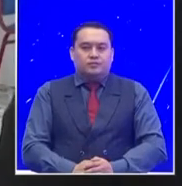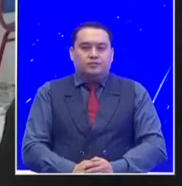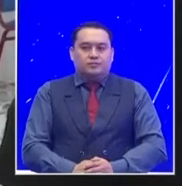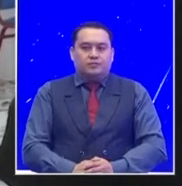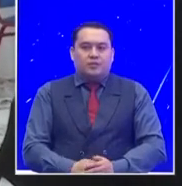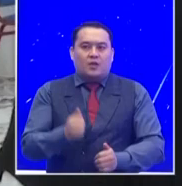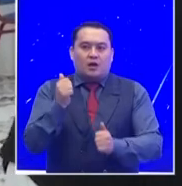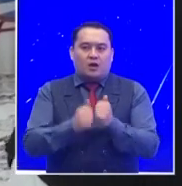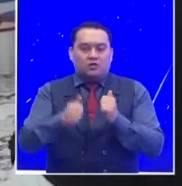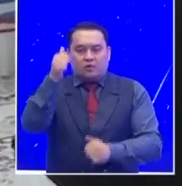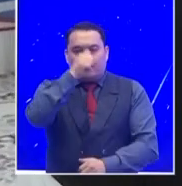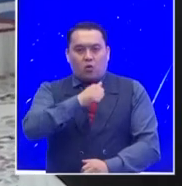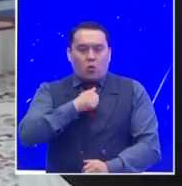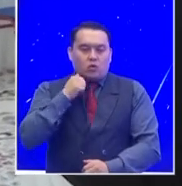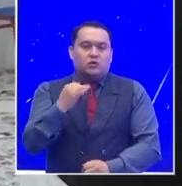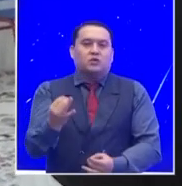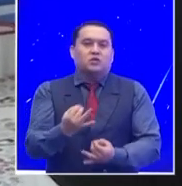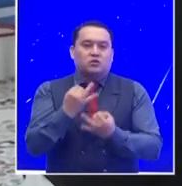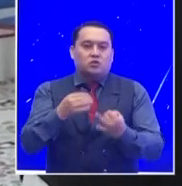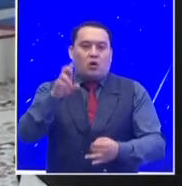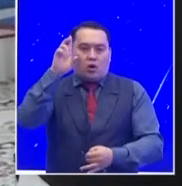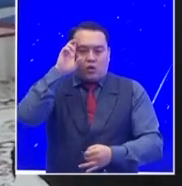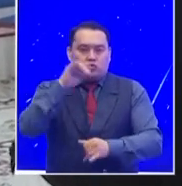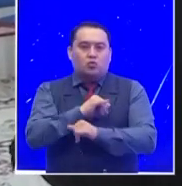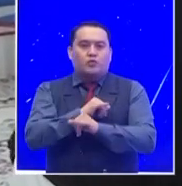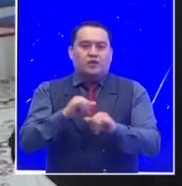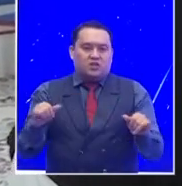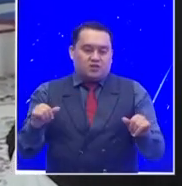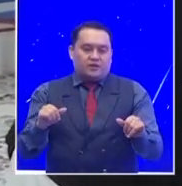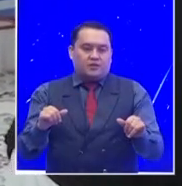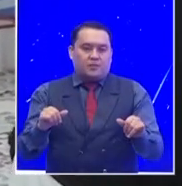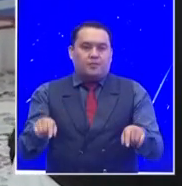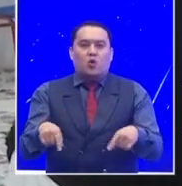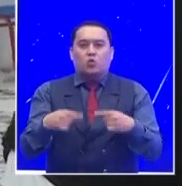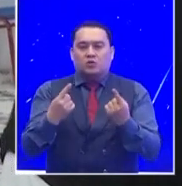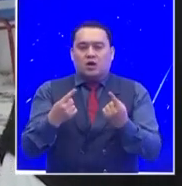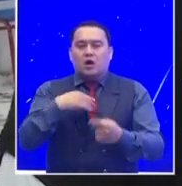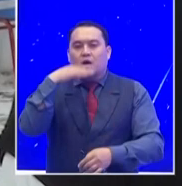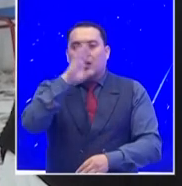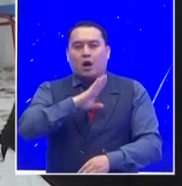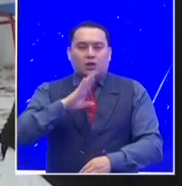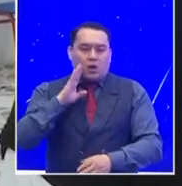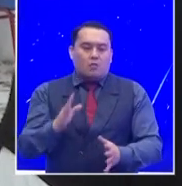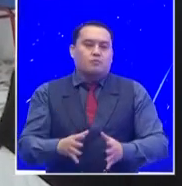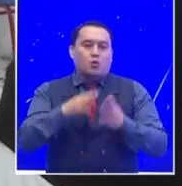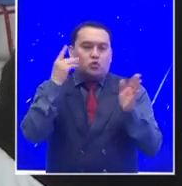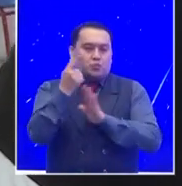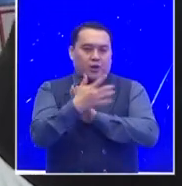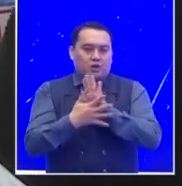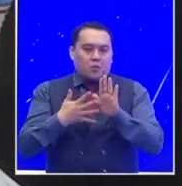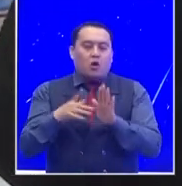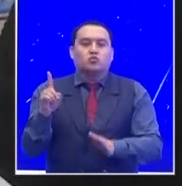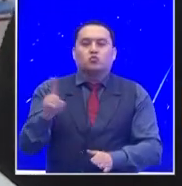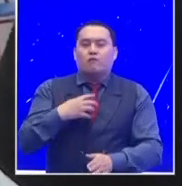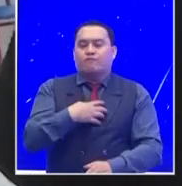С каждым годом интерес к государственному языку растет в связи с тем, что родители все больше понимают,